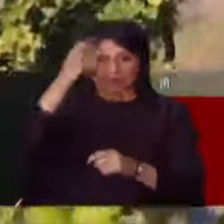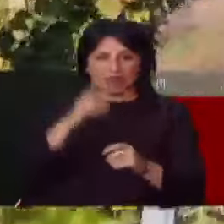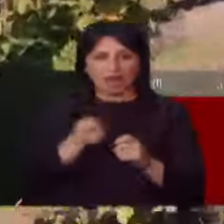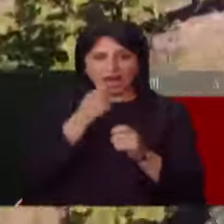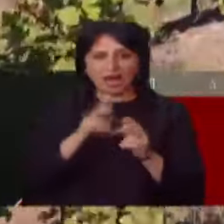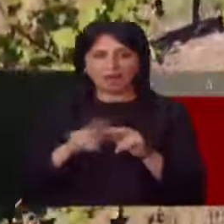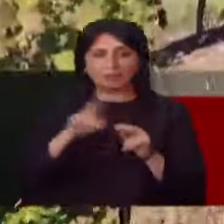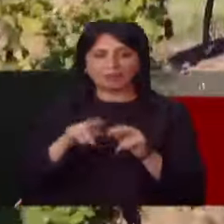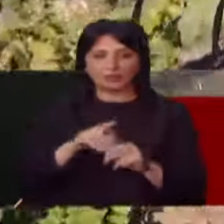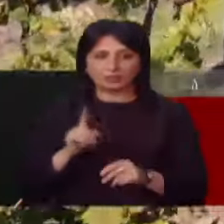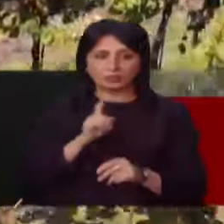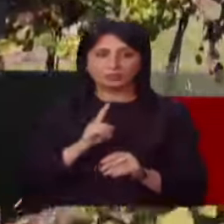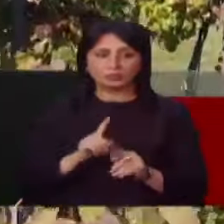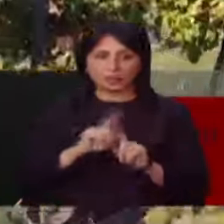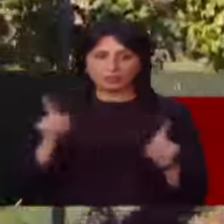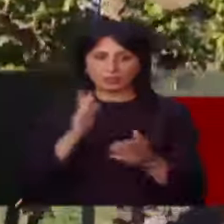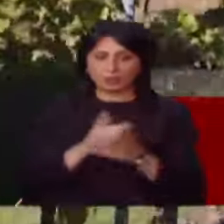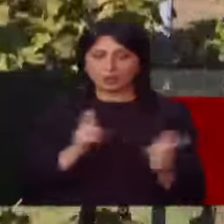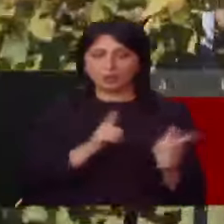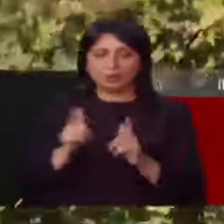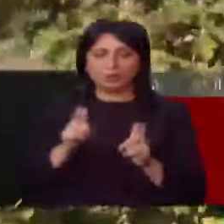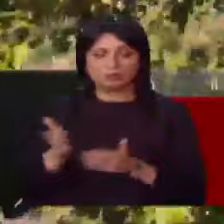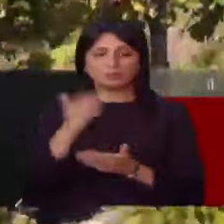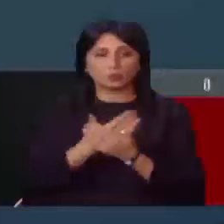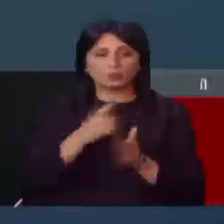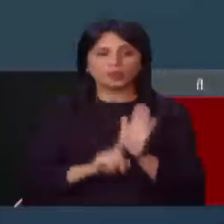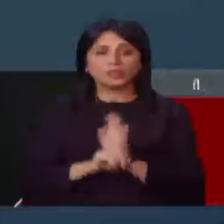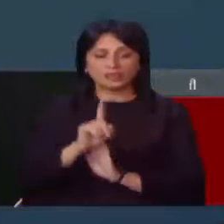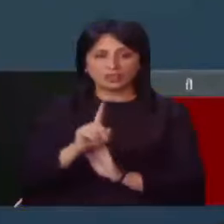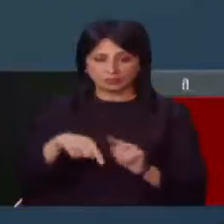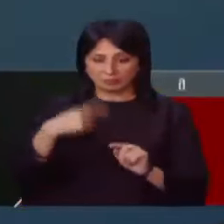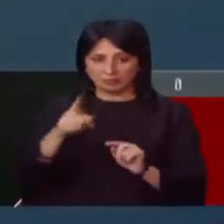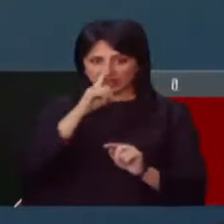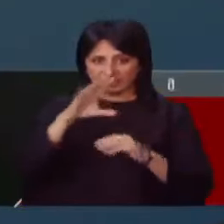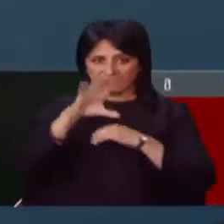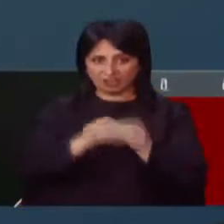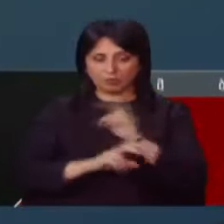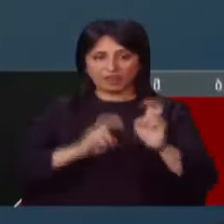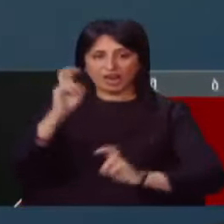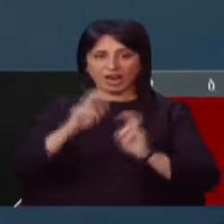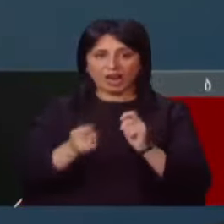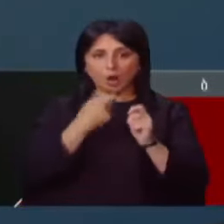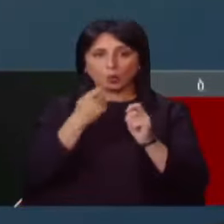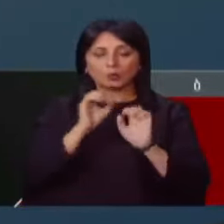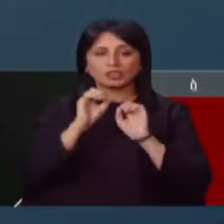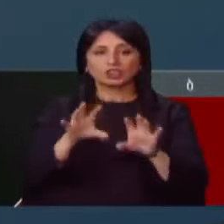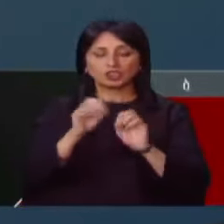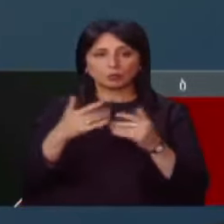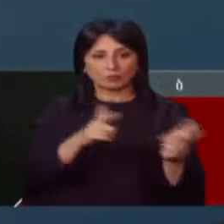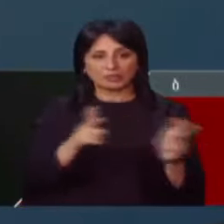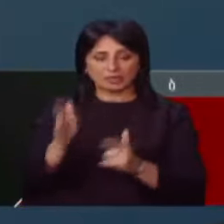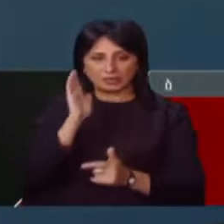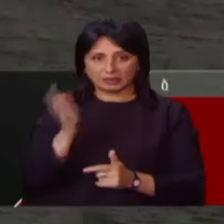წელს განსაკუთრებულ მოსავალს ელიან. მოსამზადებელი ეტაპი უკვე დაიწყო და მიმდინარე თვის ბოლოს ქარხნები ყურძნის ჩაბარებისთვის უკვე